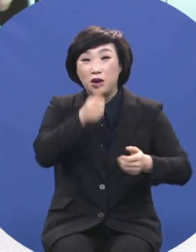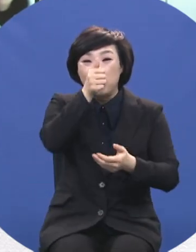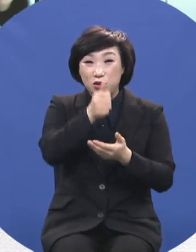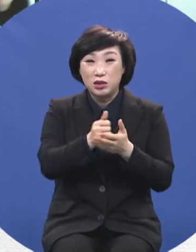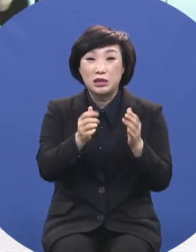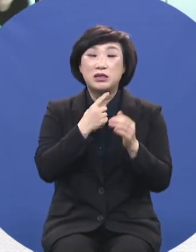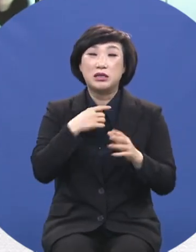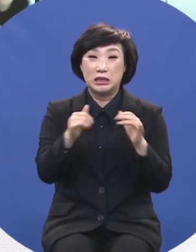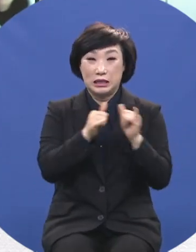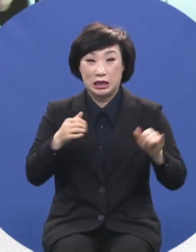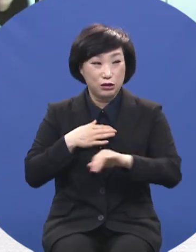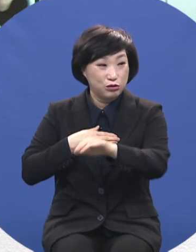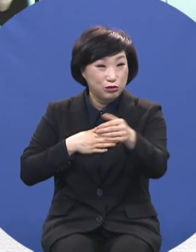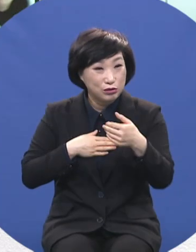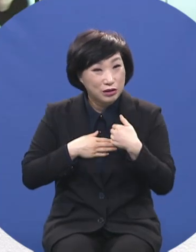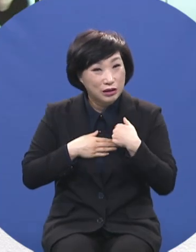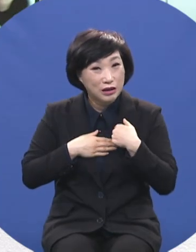인간을